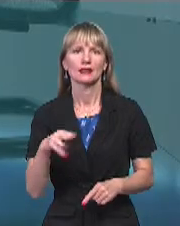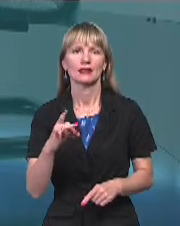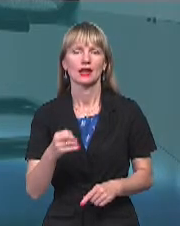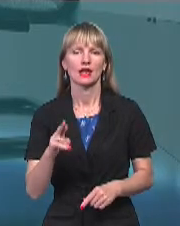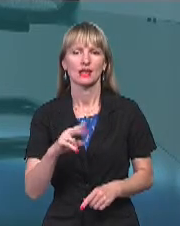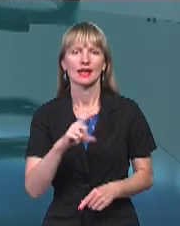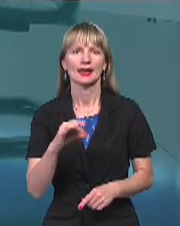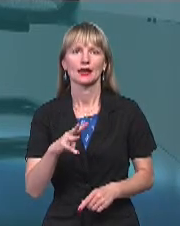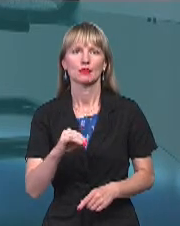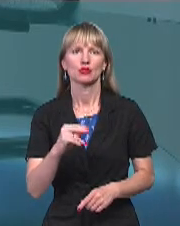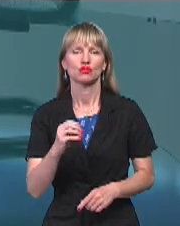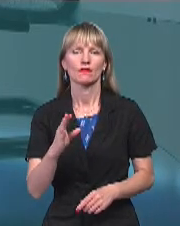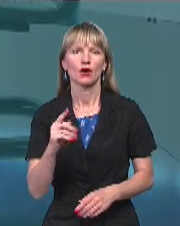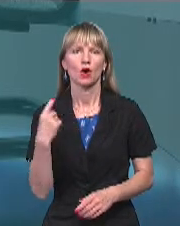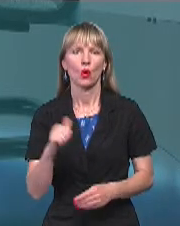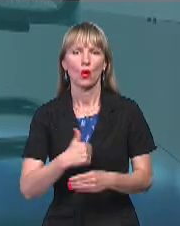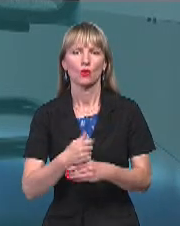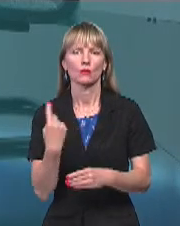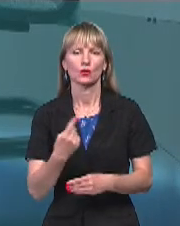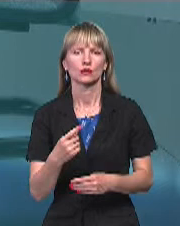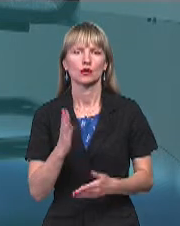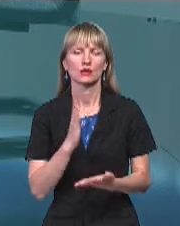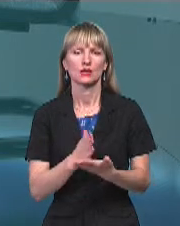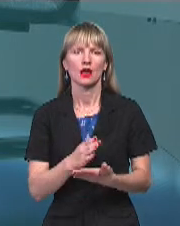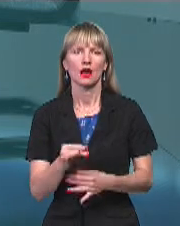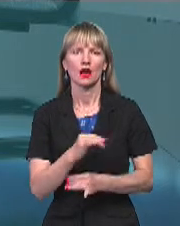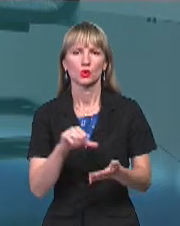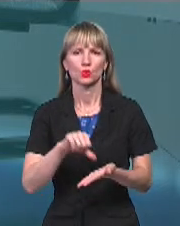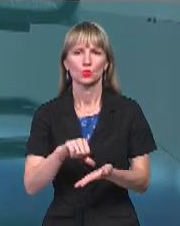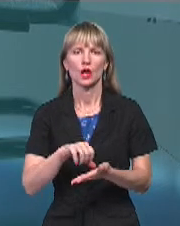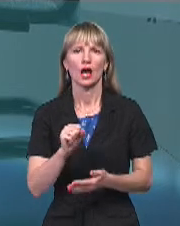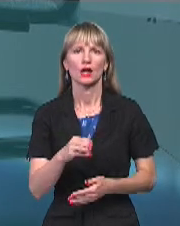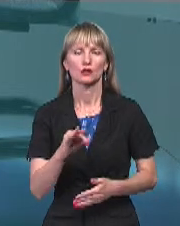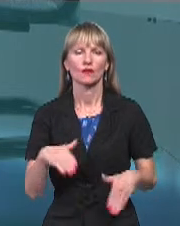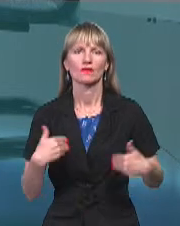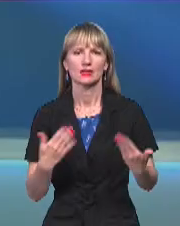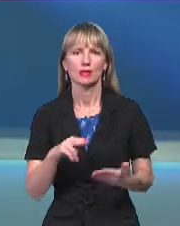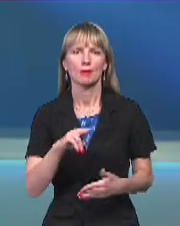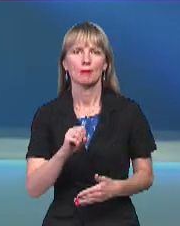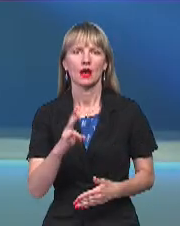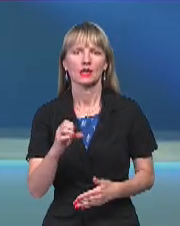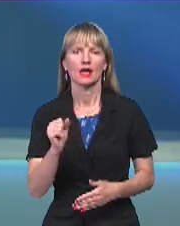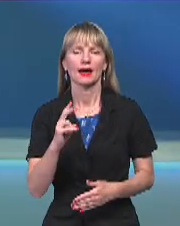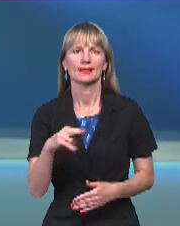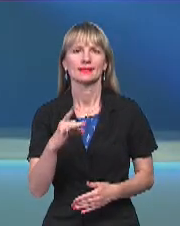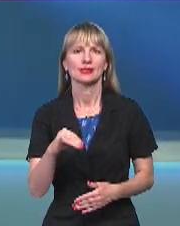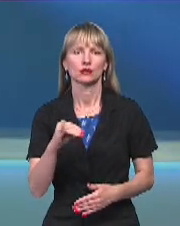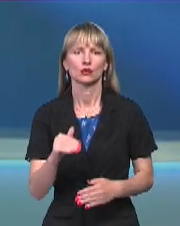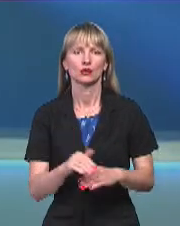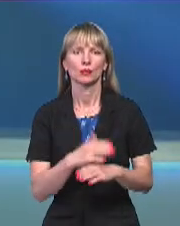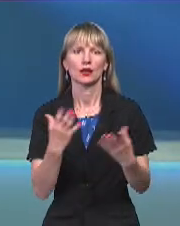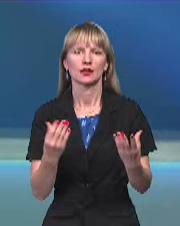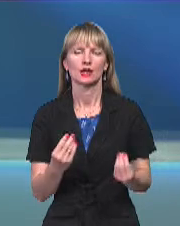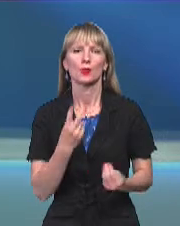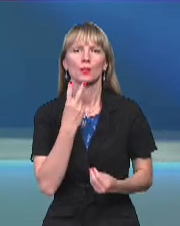голову Запорізької обласної координаційної ради учасників АТО. Вітаю, пане Андрію. Доброго дня.